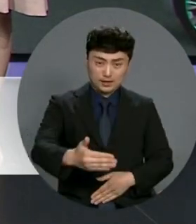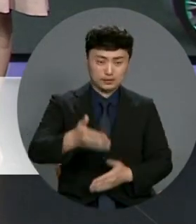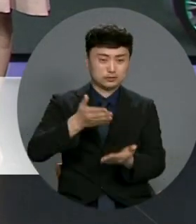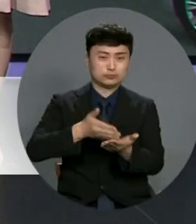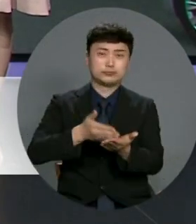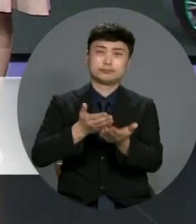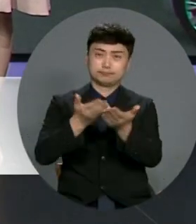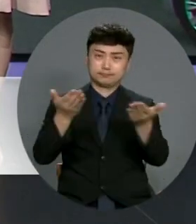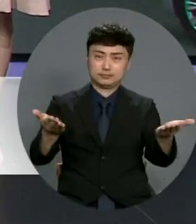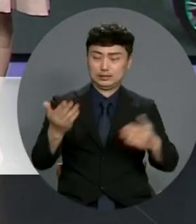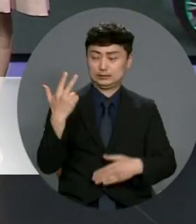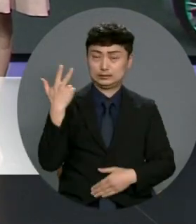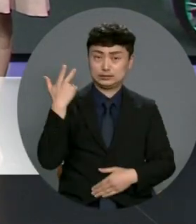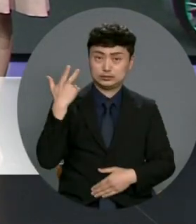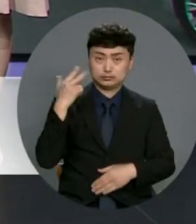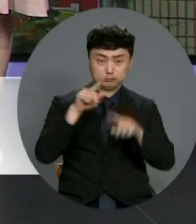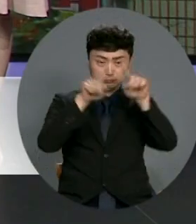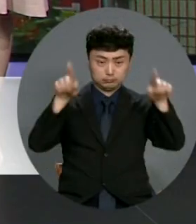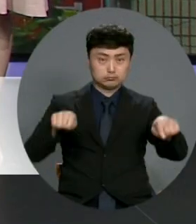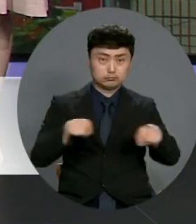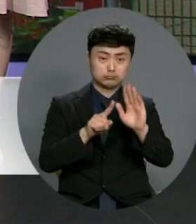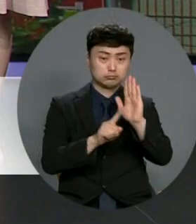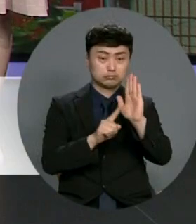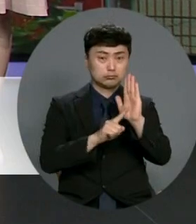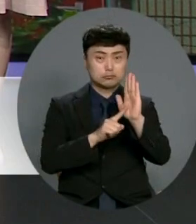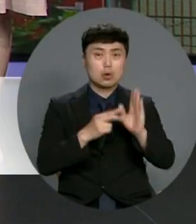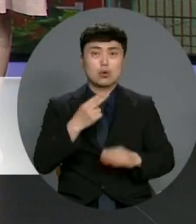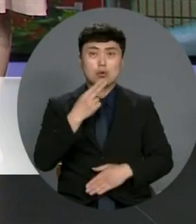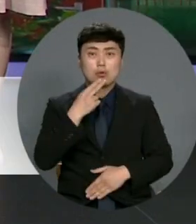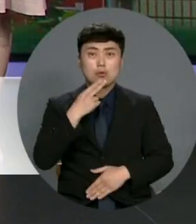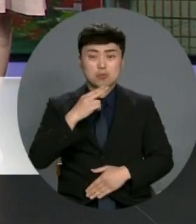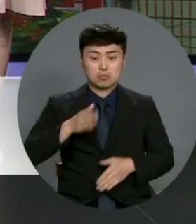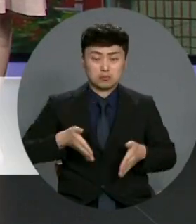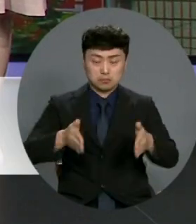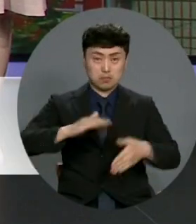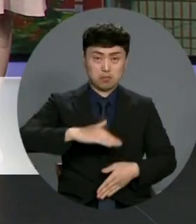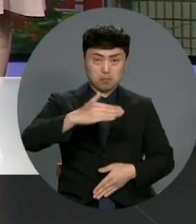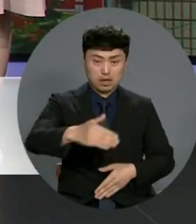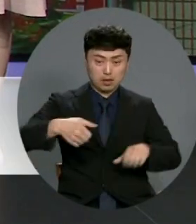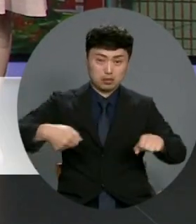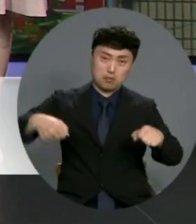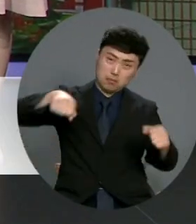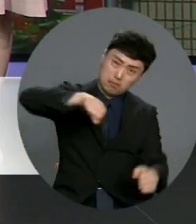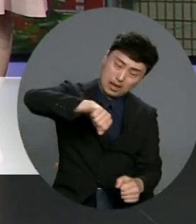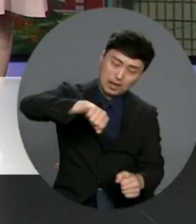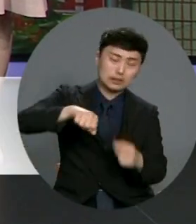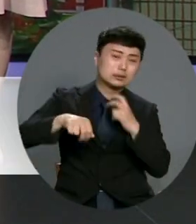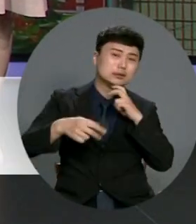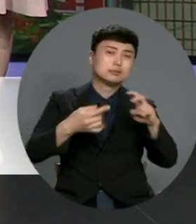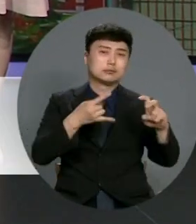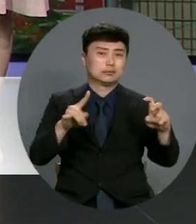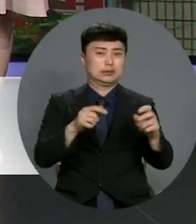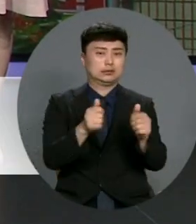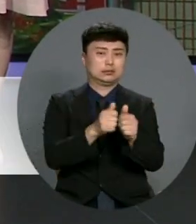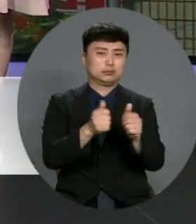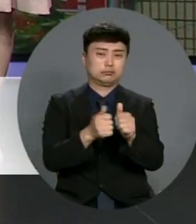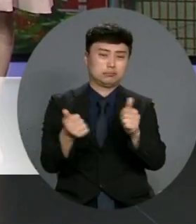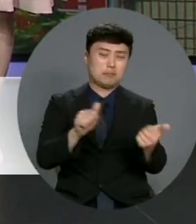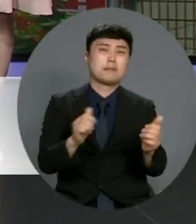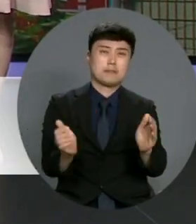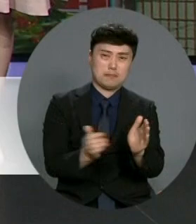시작하겠습니다. 지난주 아무런 표시도 없던 과속방지턱을 지나가던 오토바이 사고로 20대 운전자가 목숨까지